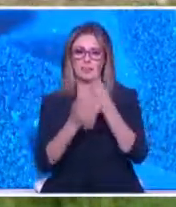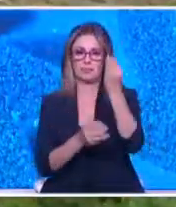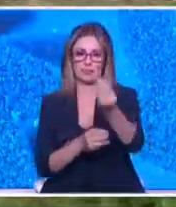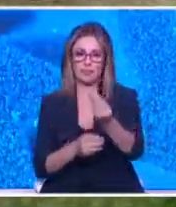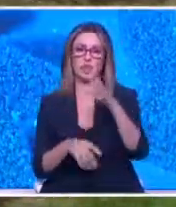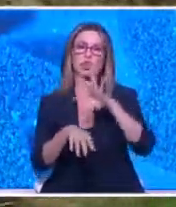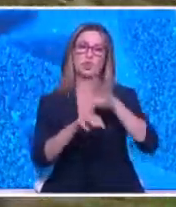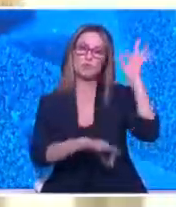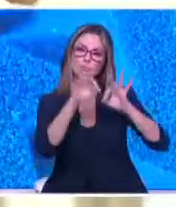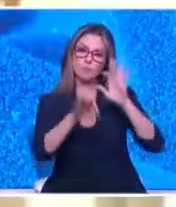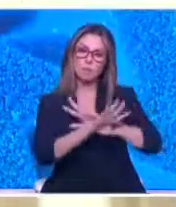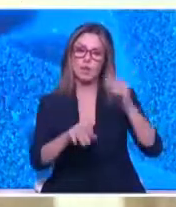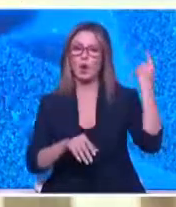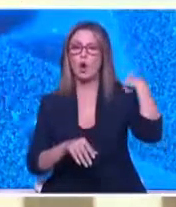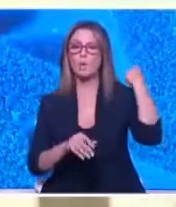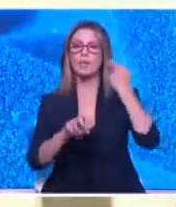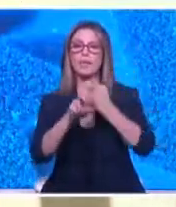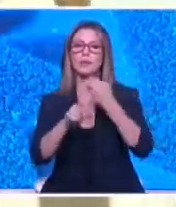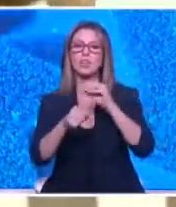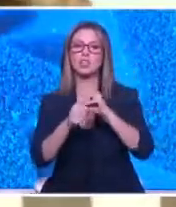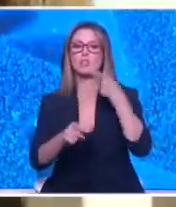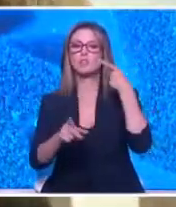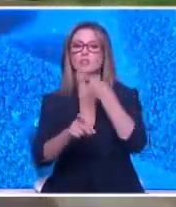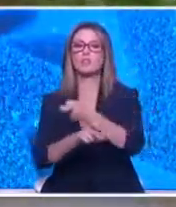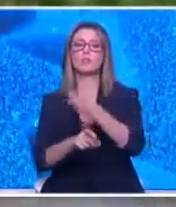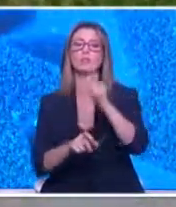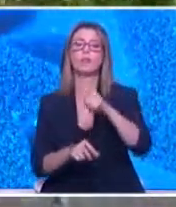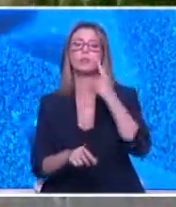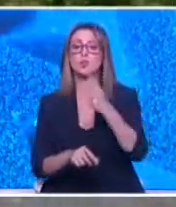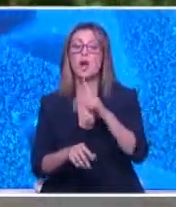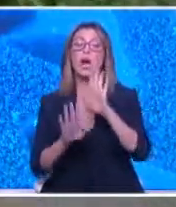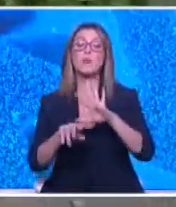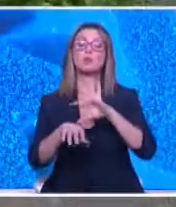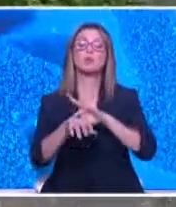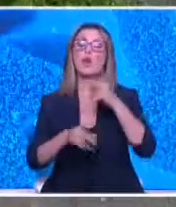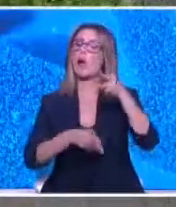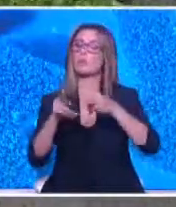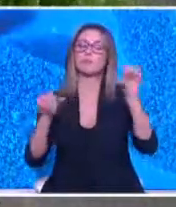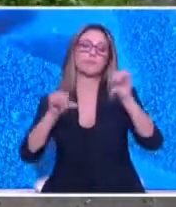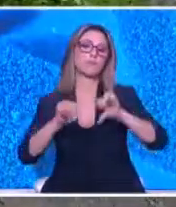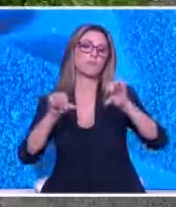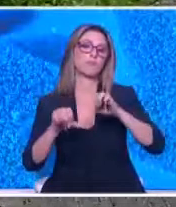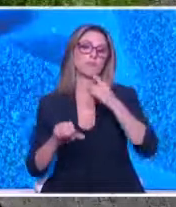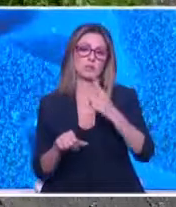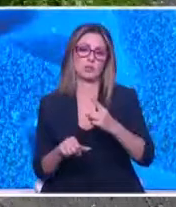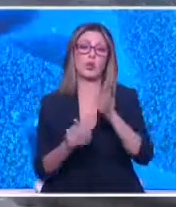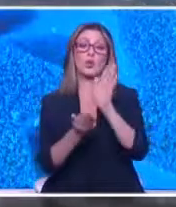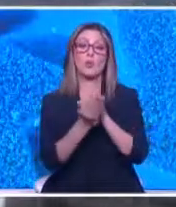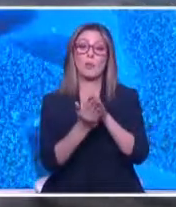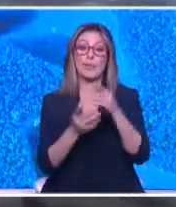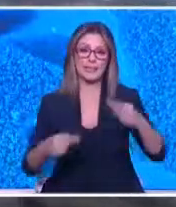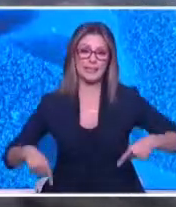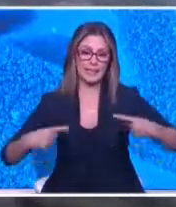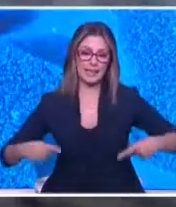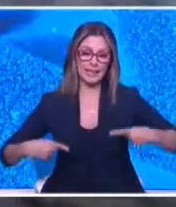sonra omurgasında bir kurşun olduğu fark edildi. Ancak doktorlar ameliyat mümkün değil dedi. Köpeğin